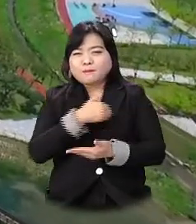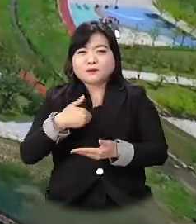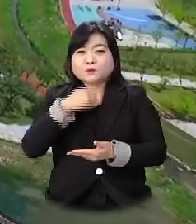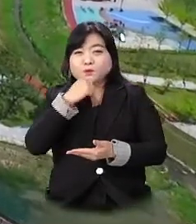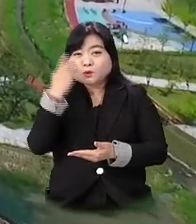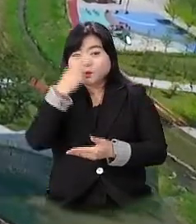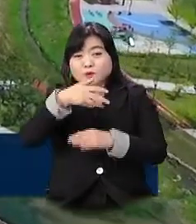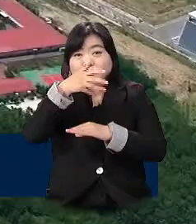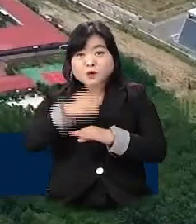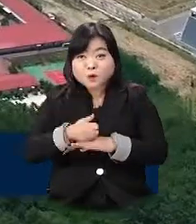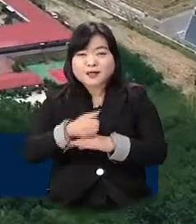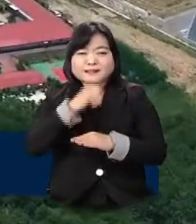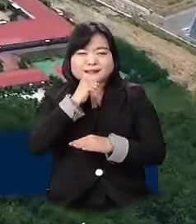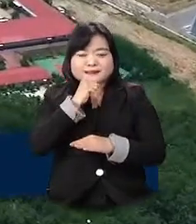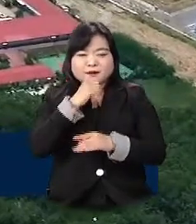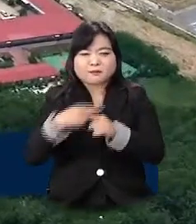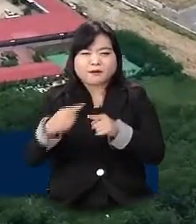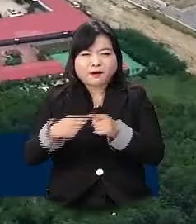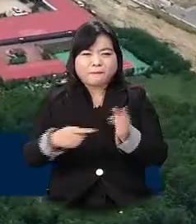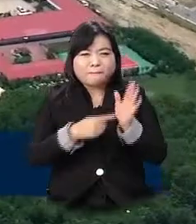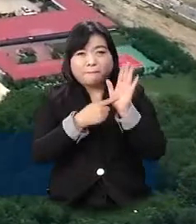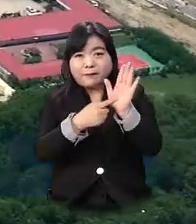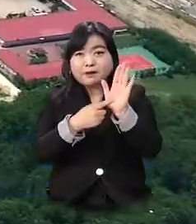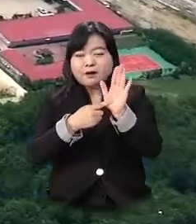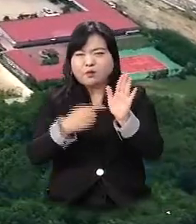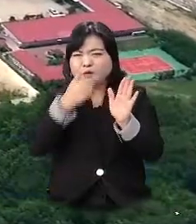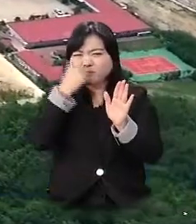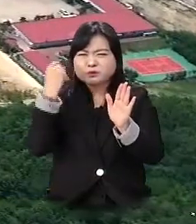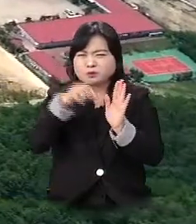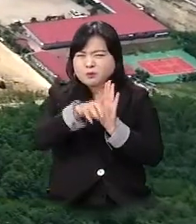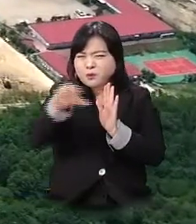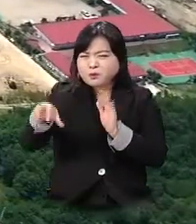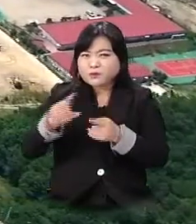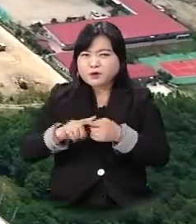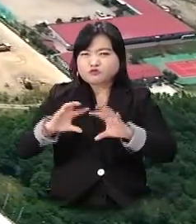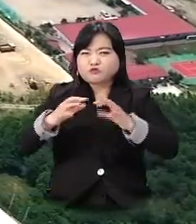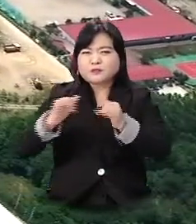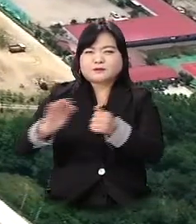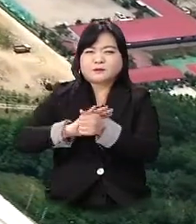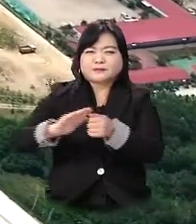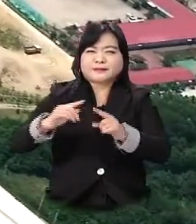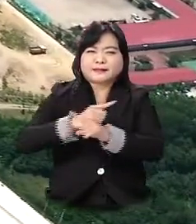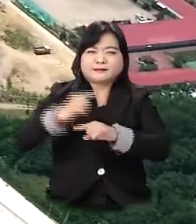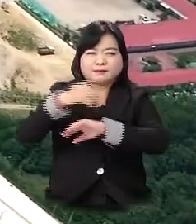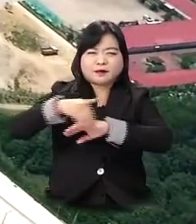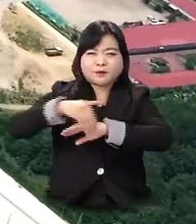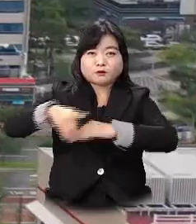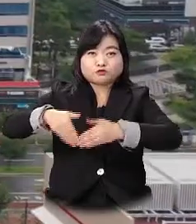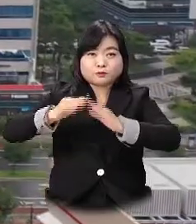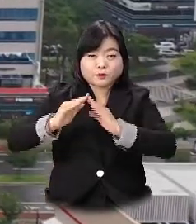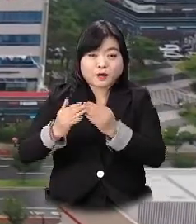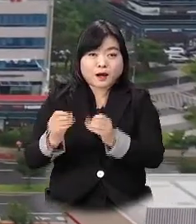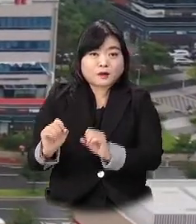결과를 경영 실적 평가에 반영하고 미흡 기관에 대해서는 국민 서비스 개선 계획 수립과